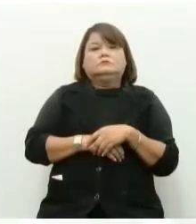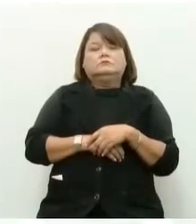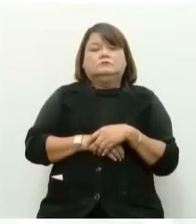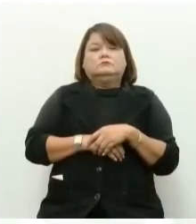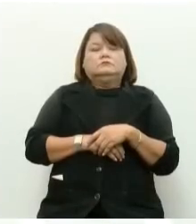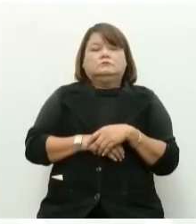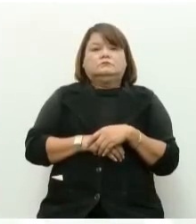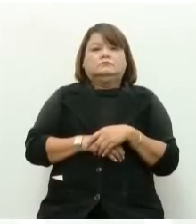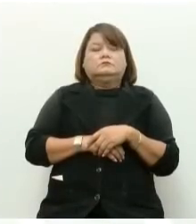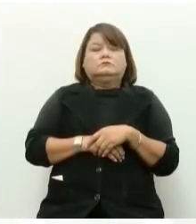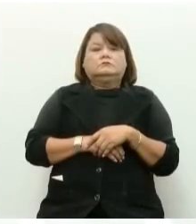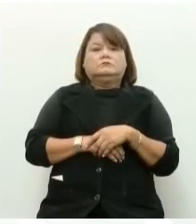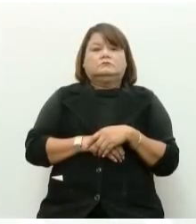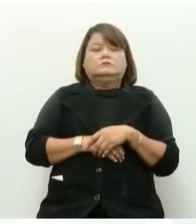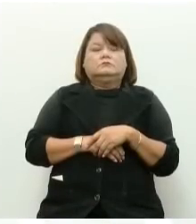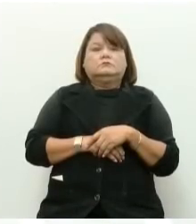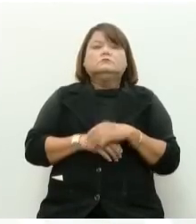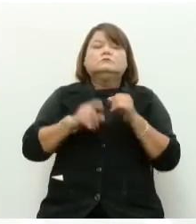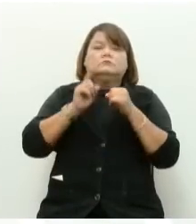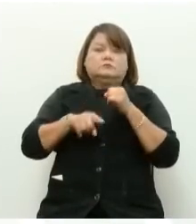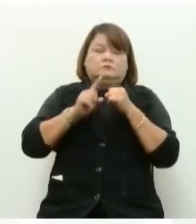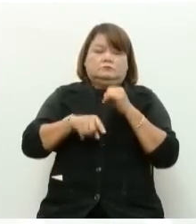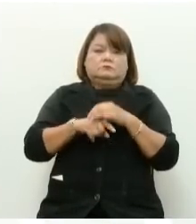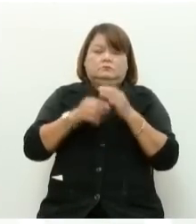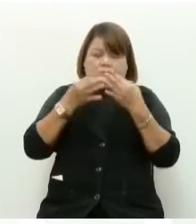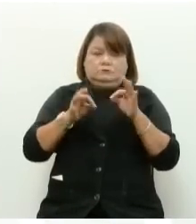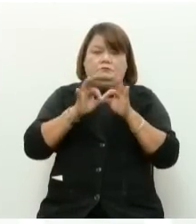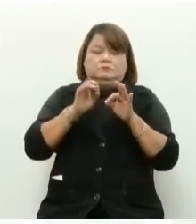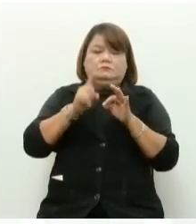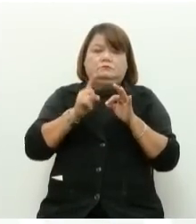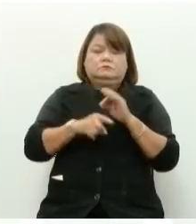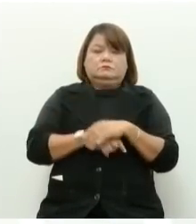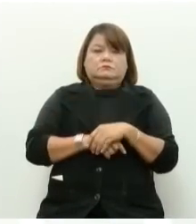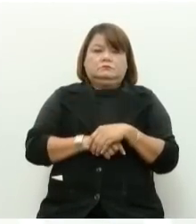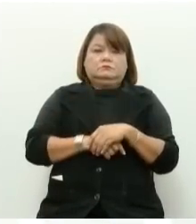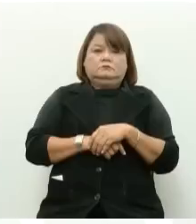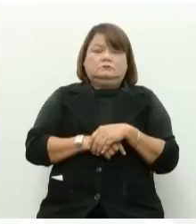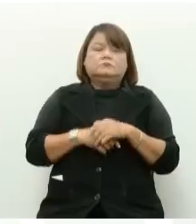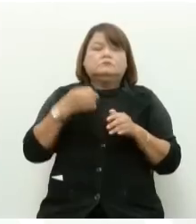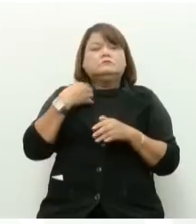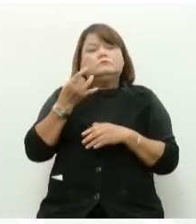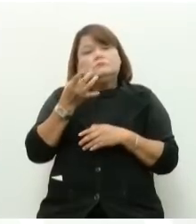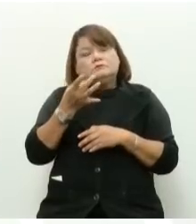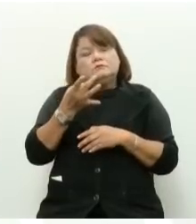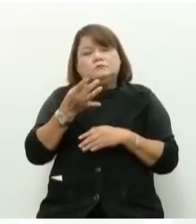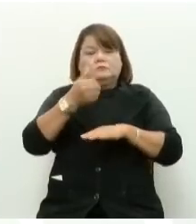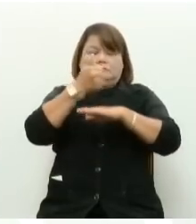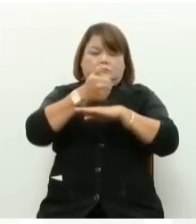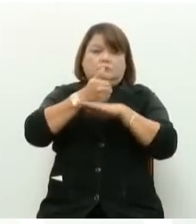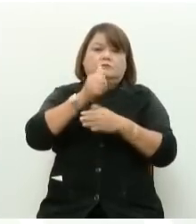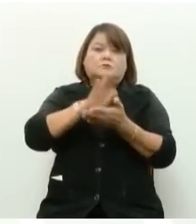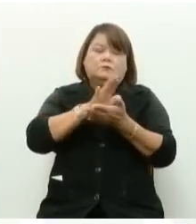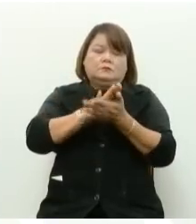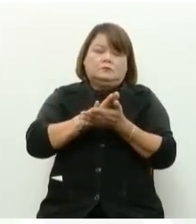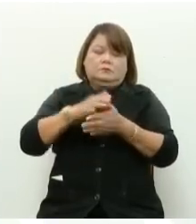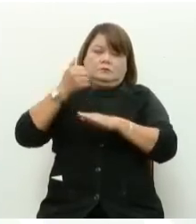ท่านรองก็คือสุดท้ายเมื่อกี้สำคัญจริงๆก็คือก่อนที่จะมีอะไรเนี่ยอยากให้ท่านผู้บริหารโรงเรียนแล้วก็